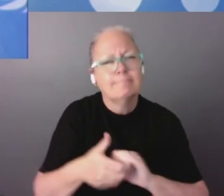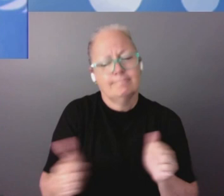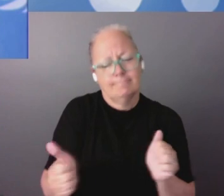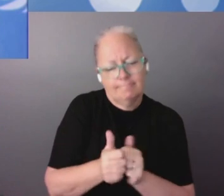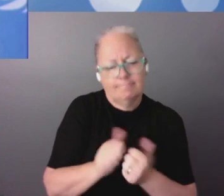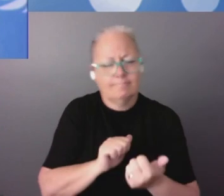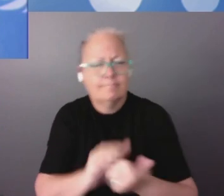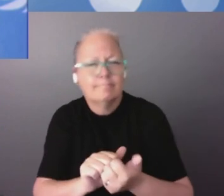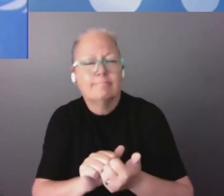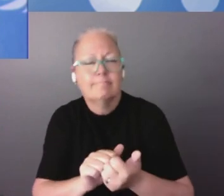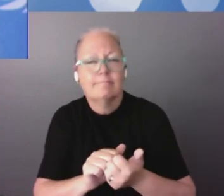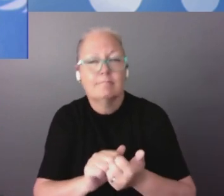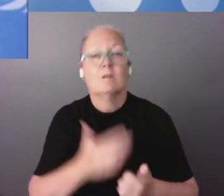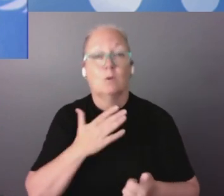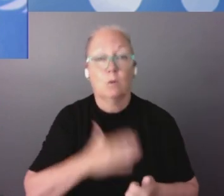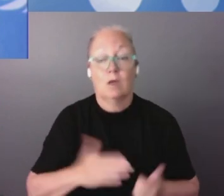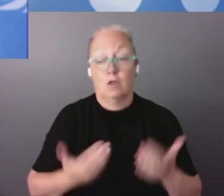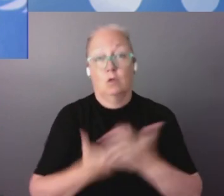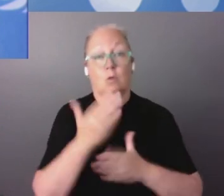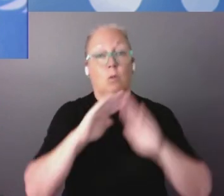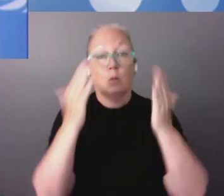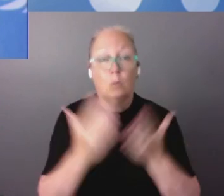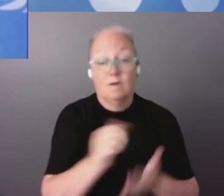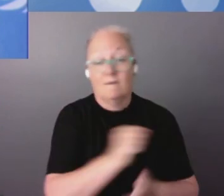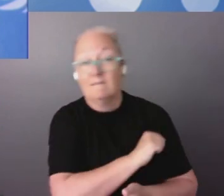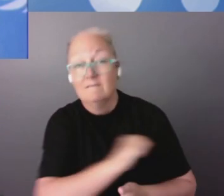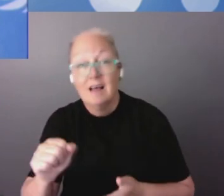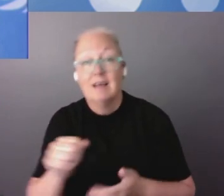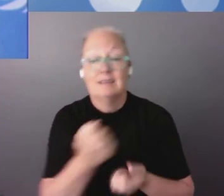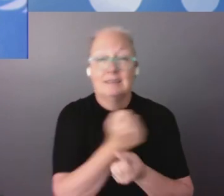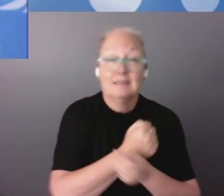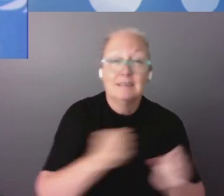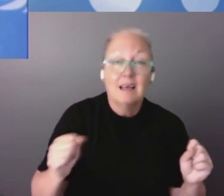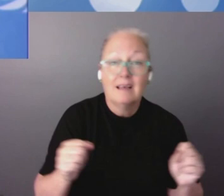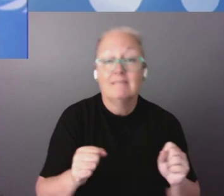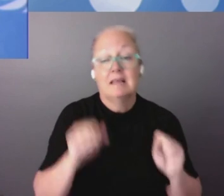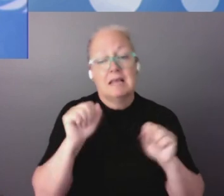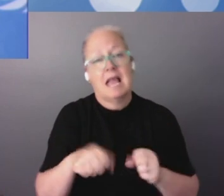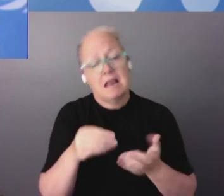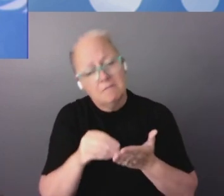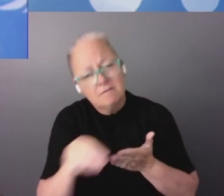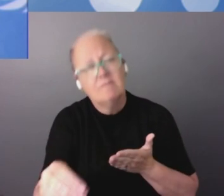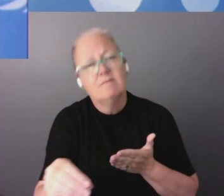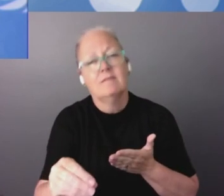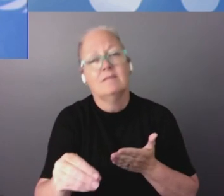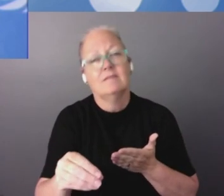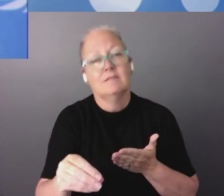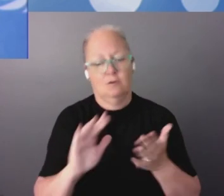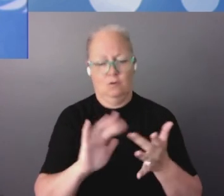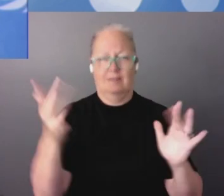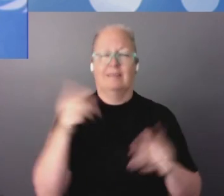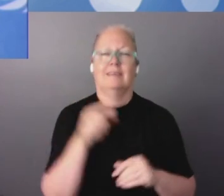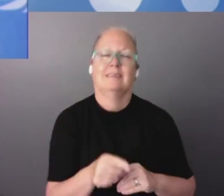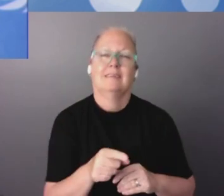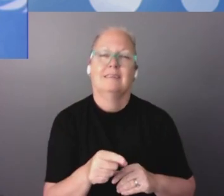我们受到了什么样的教训。从我们组织的角度来看，这个教训